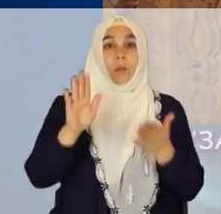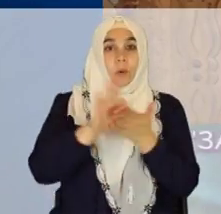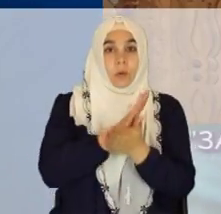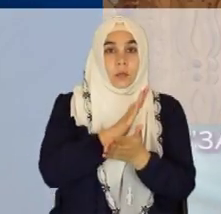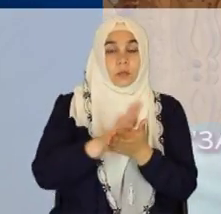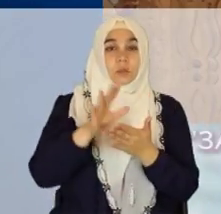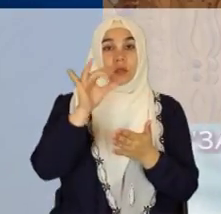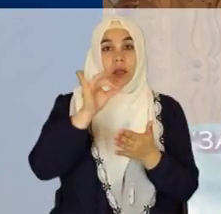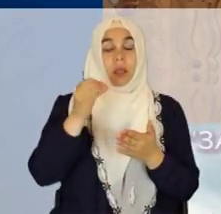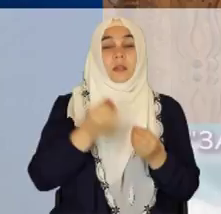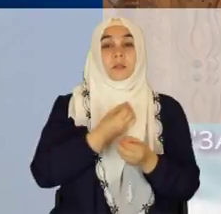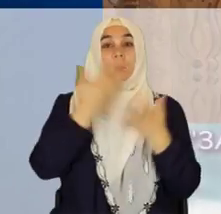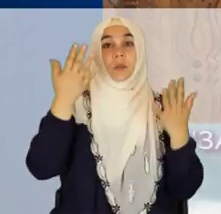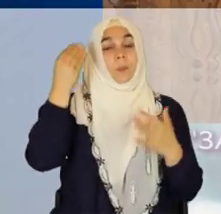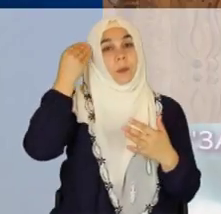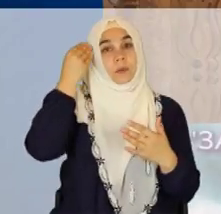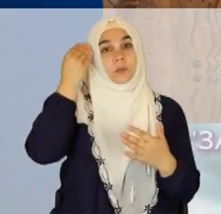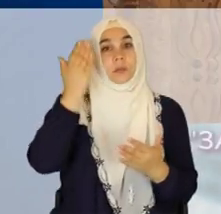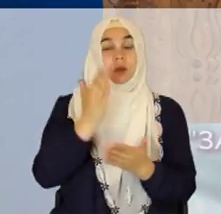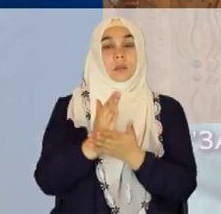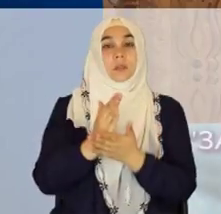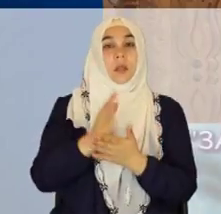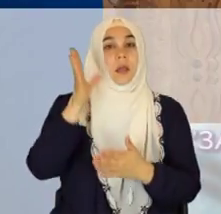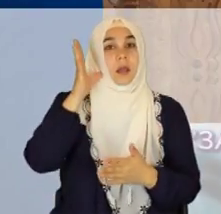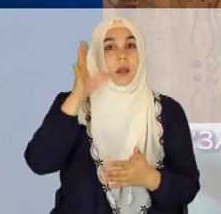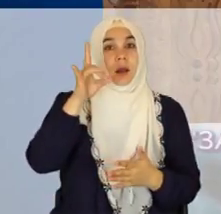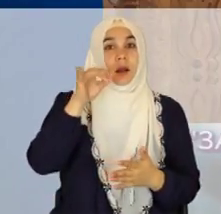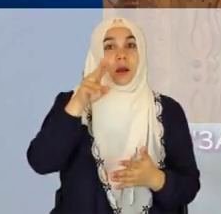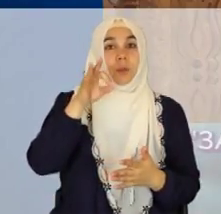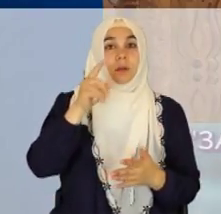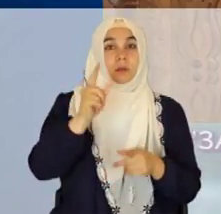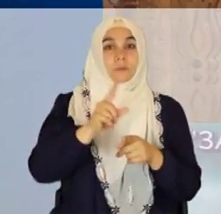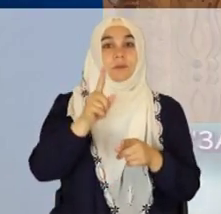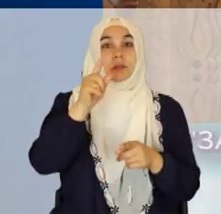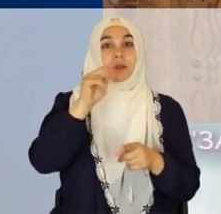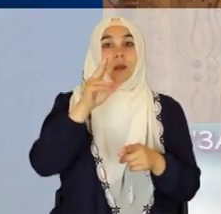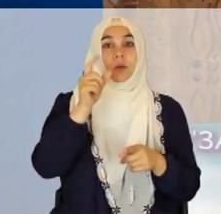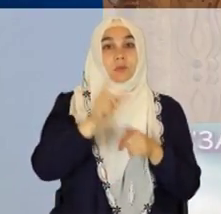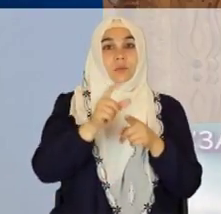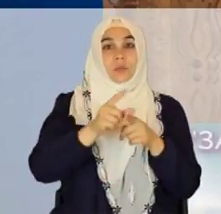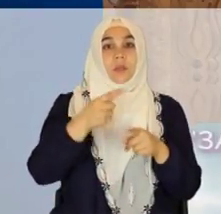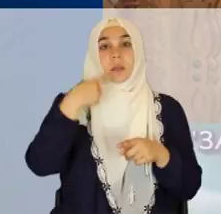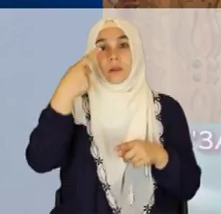Poklanish va ziyoda bo'lish ma'nosiga arablar shu zakot so'zini ishlatadi.